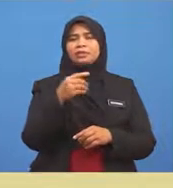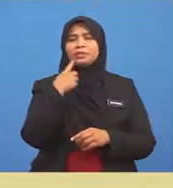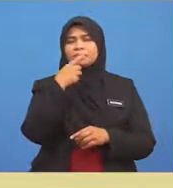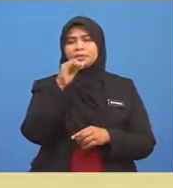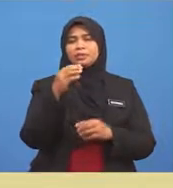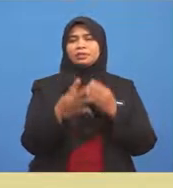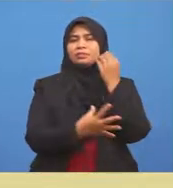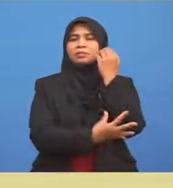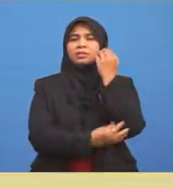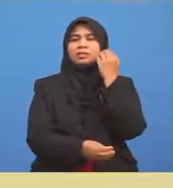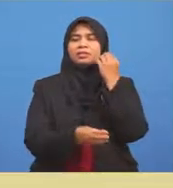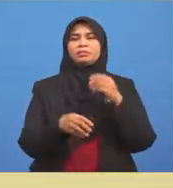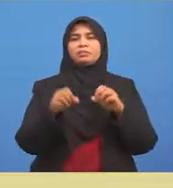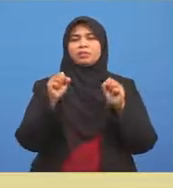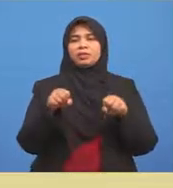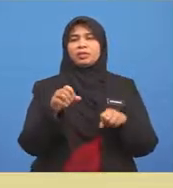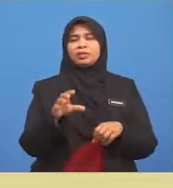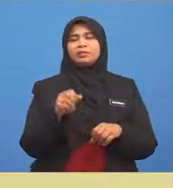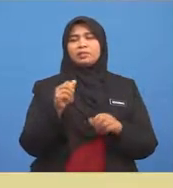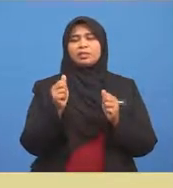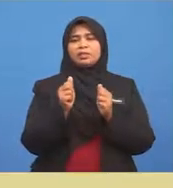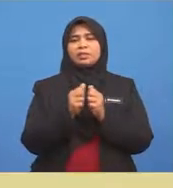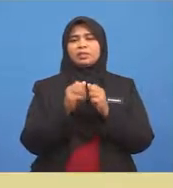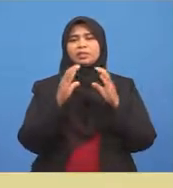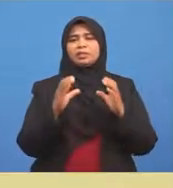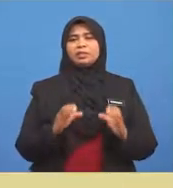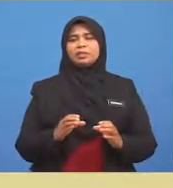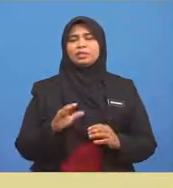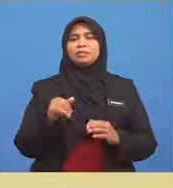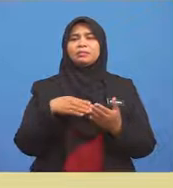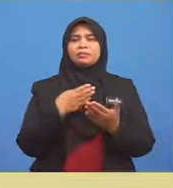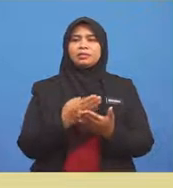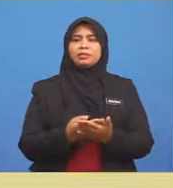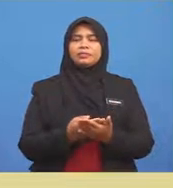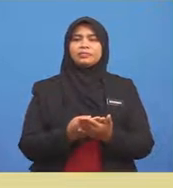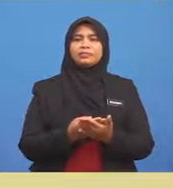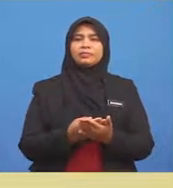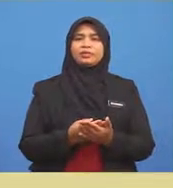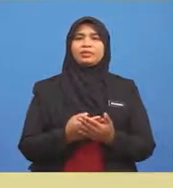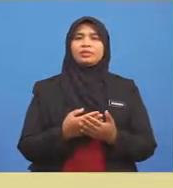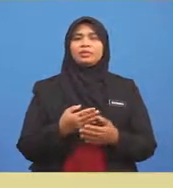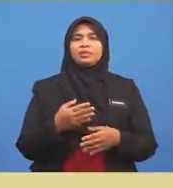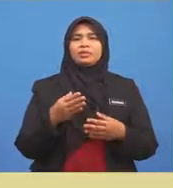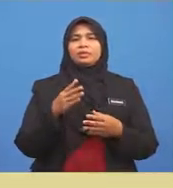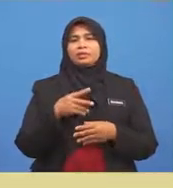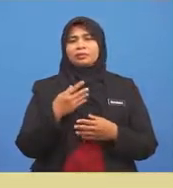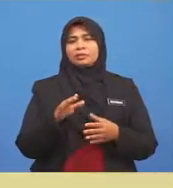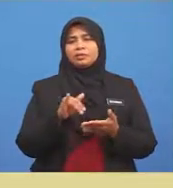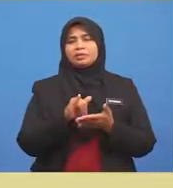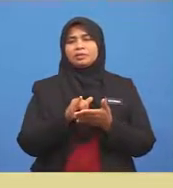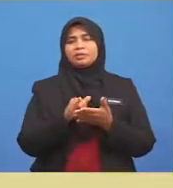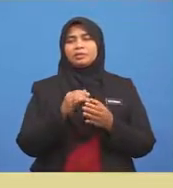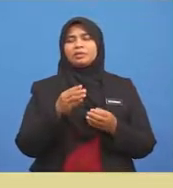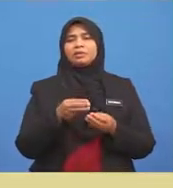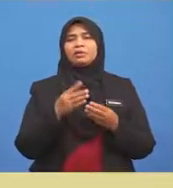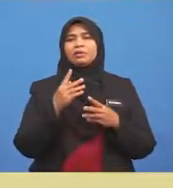maka hendaklah dia memakannya dengan cara yang sepatutnya. Kemudian, apabila kamu menyerahkan